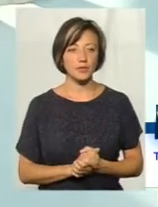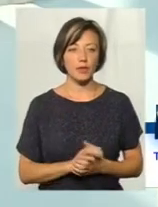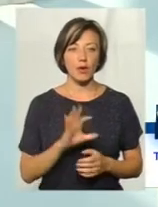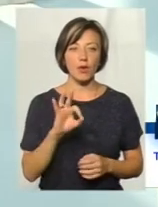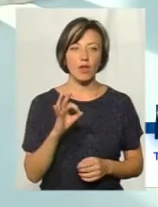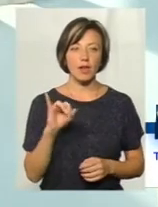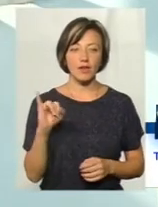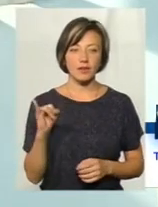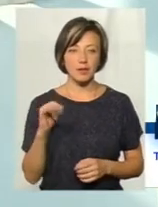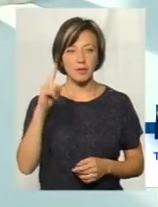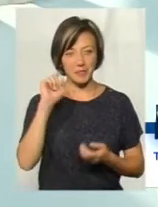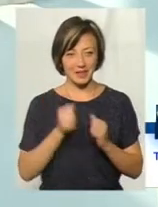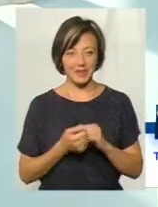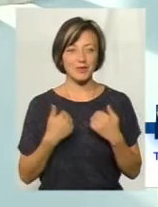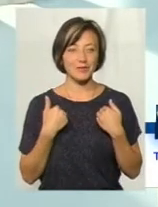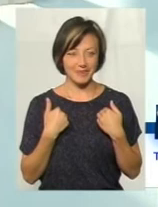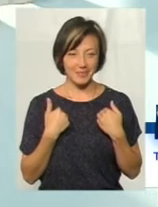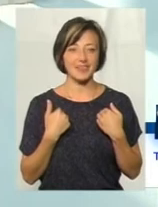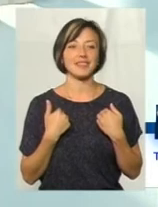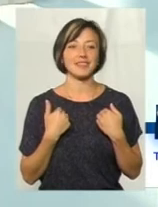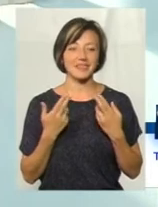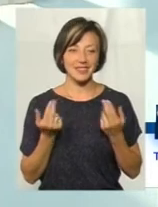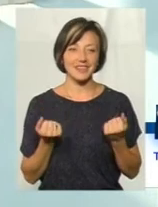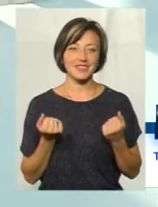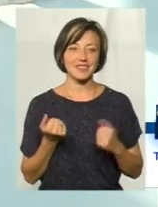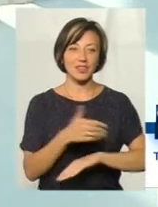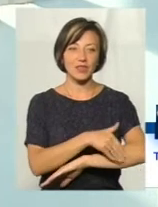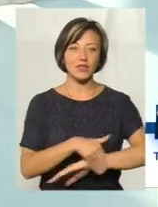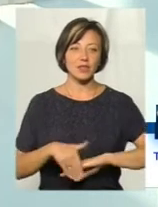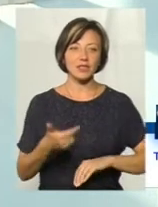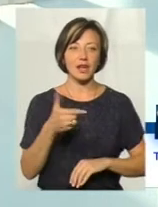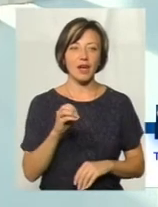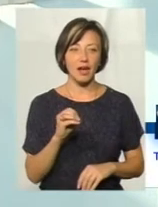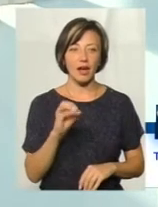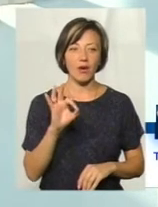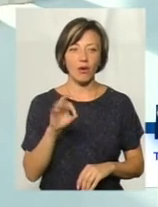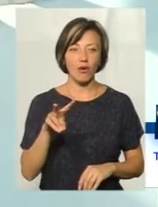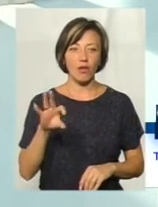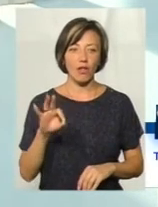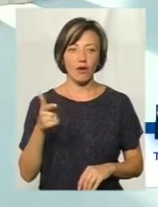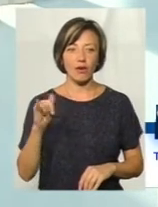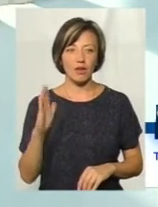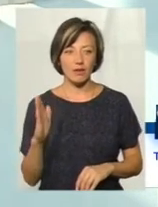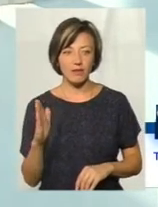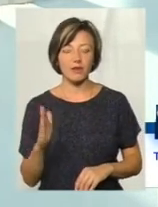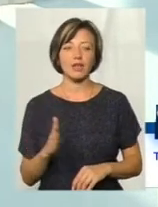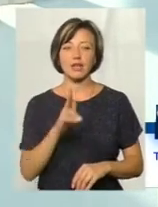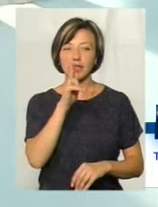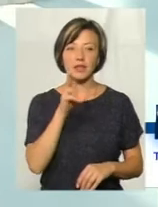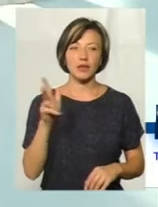Іванович, пам'ятаєте мене, так? Звичайно. Вулиця Геологів. Вулиця Геологів. Так. Значить,